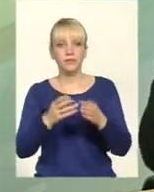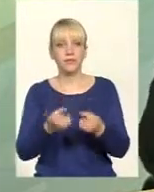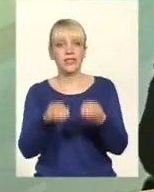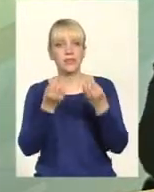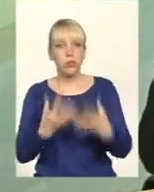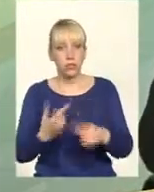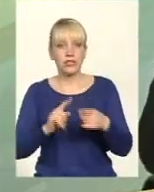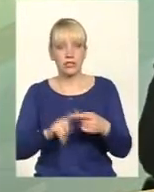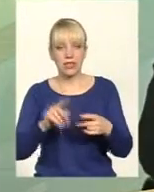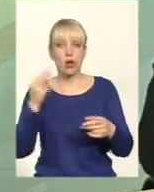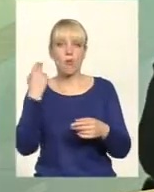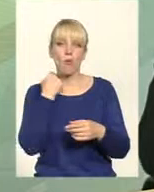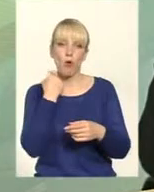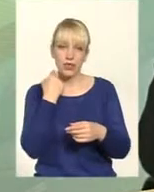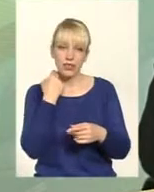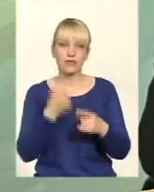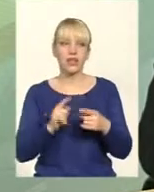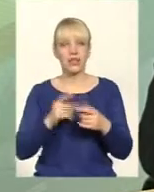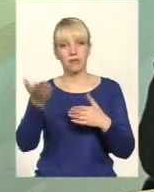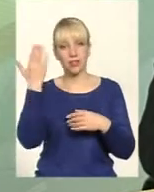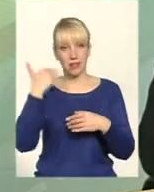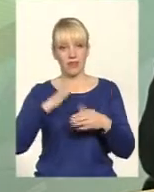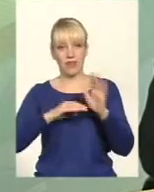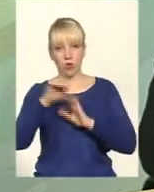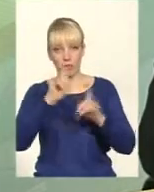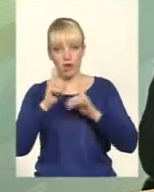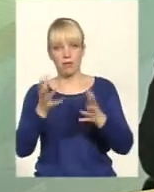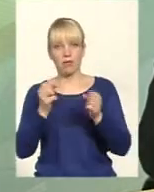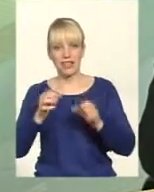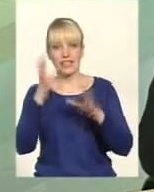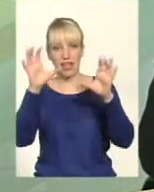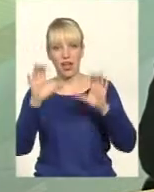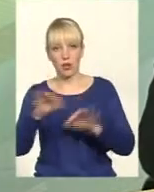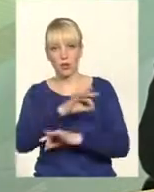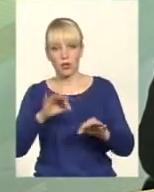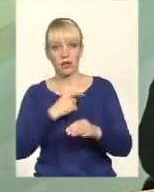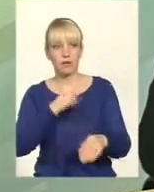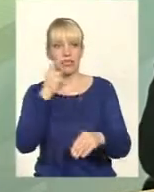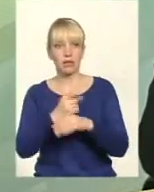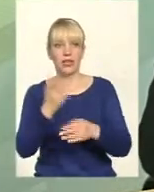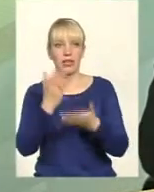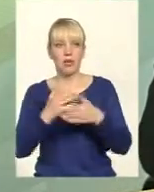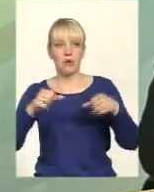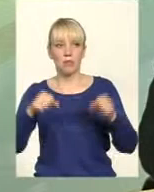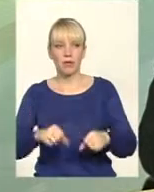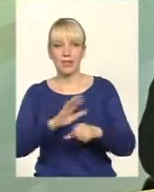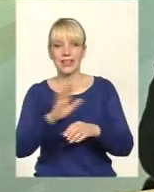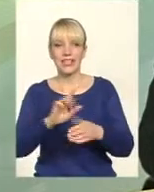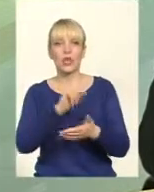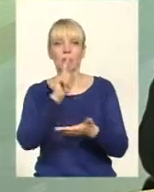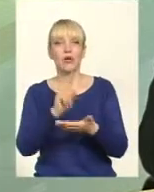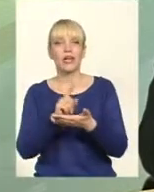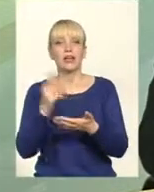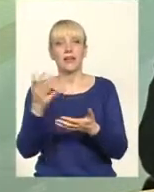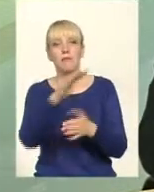прийняли законопроект нещодавно в Раді, на тому тижні, про те, що ми забороняємо і даємо право не виплачувати зобов'язання Януковича, а